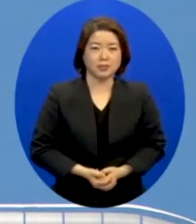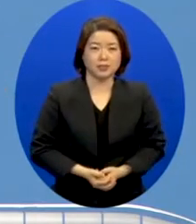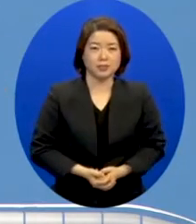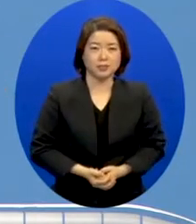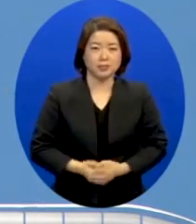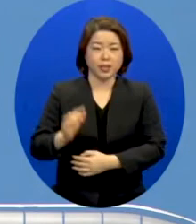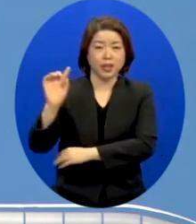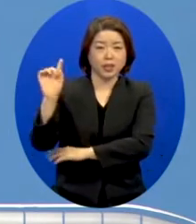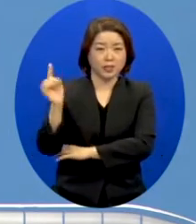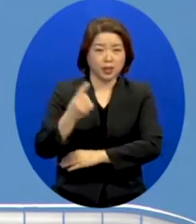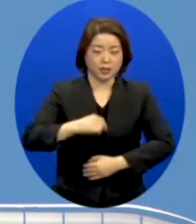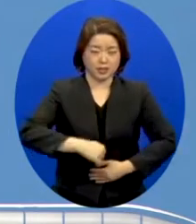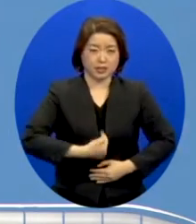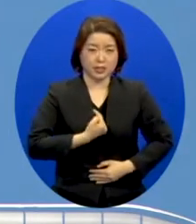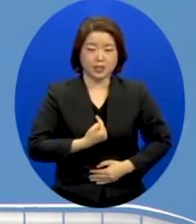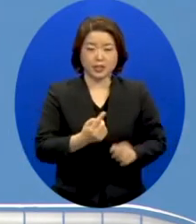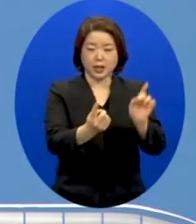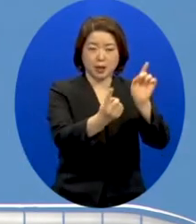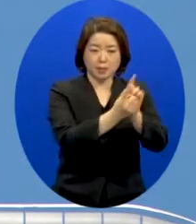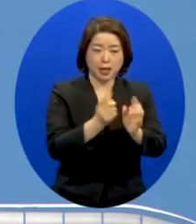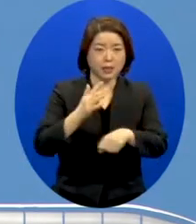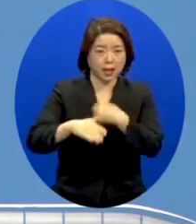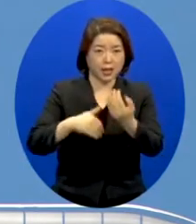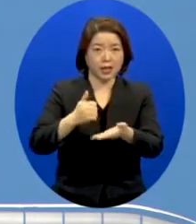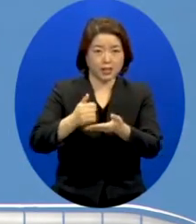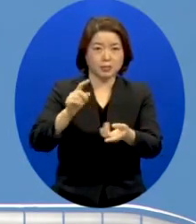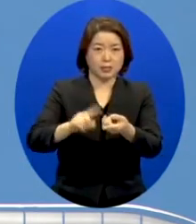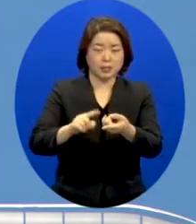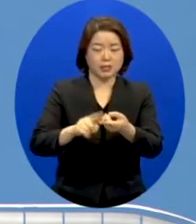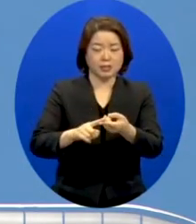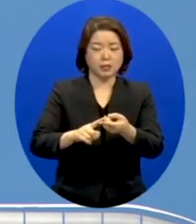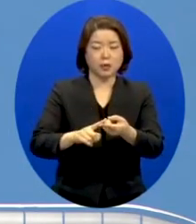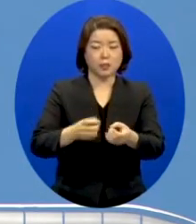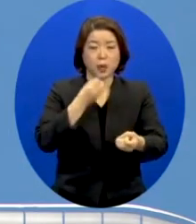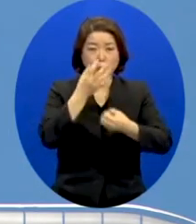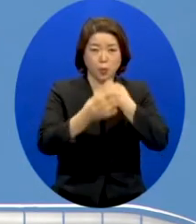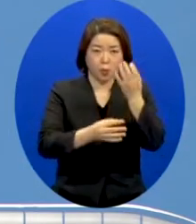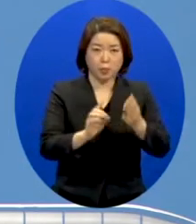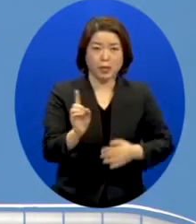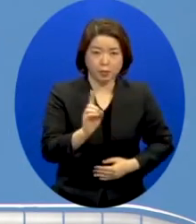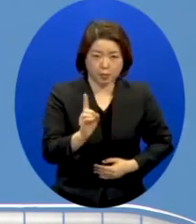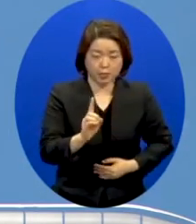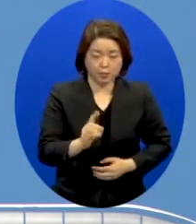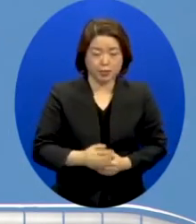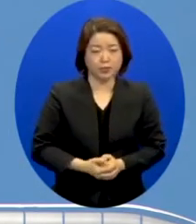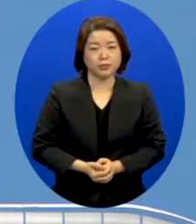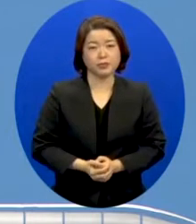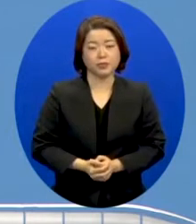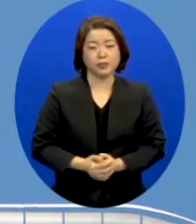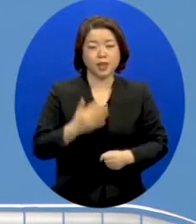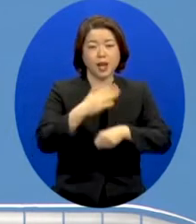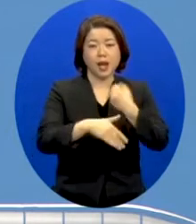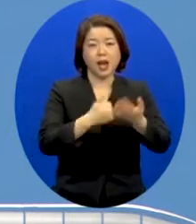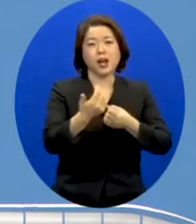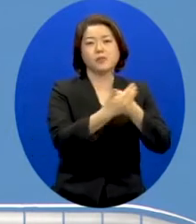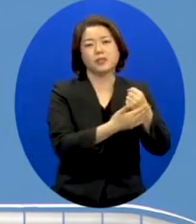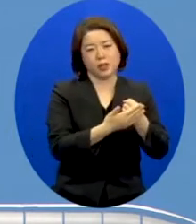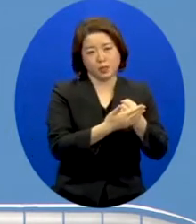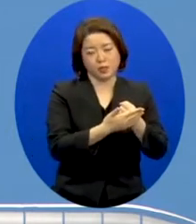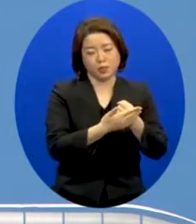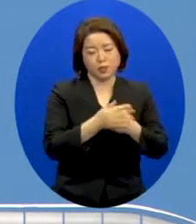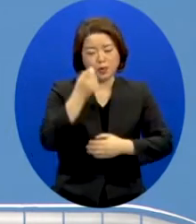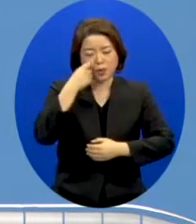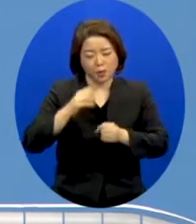다윗은 자기가 만난 하나님 에 대하여 이렇게 고백합니다 하나님은 은혜로 없고 자비로우시고